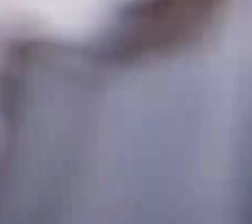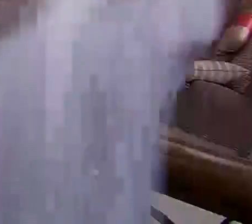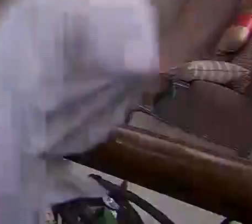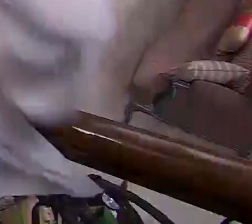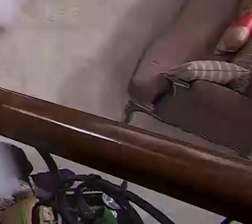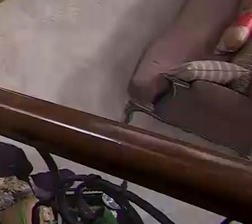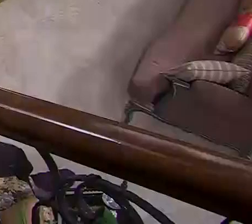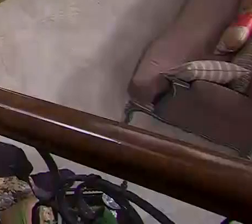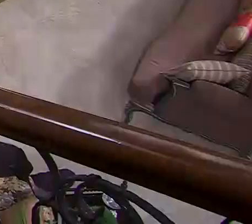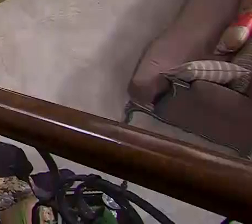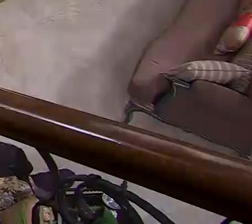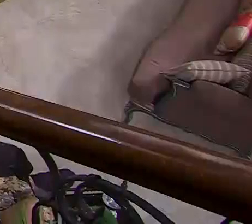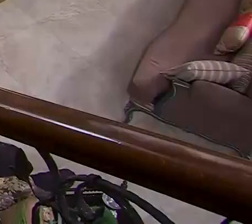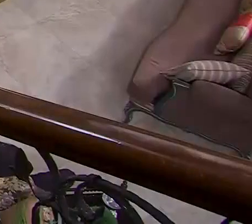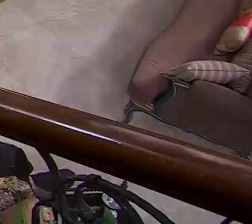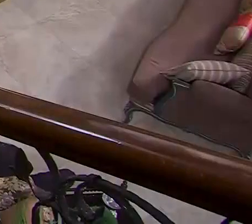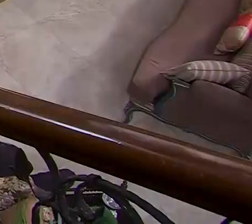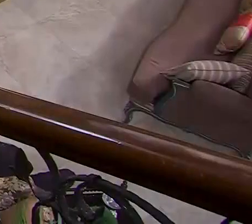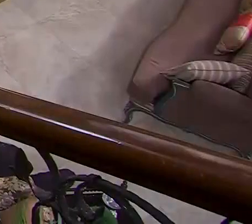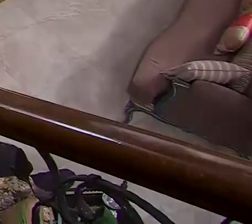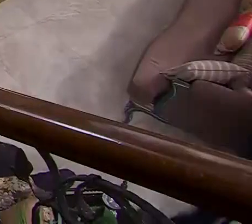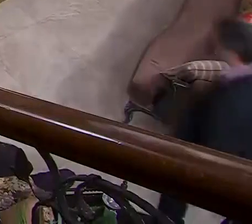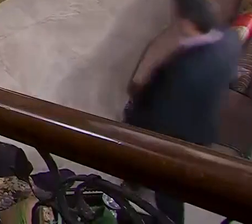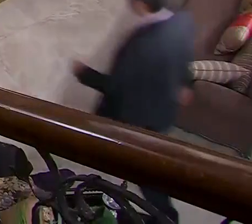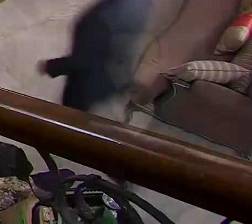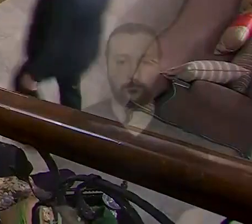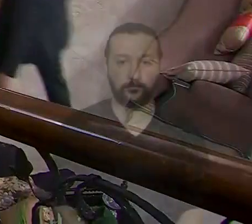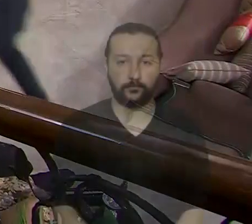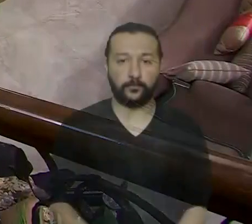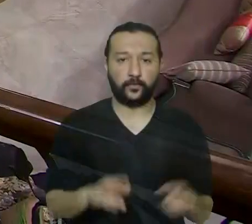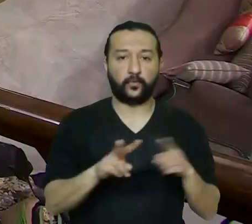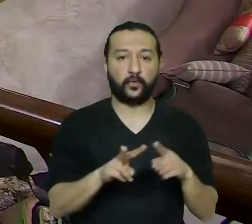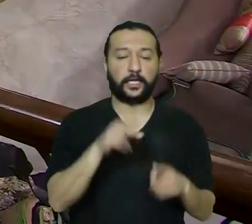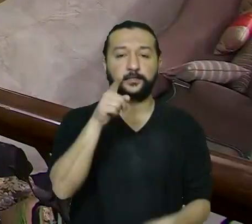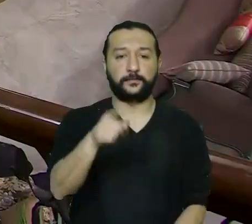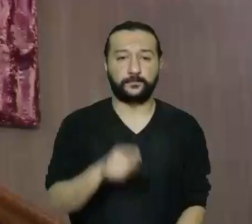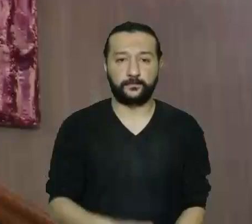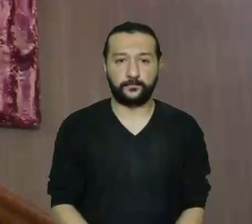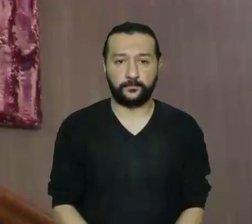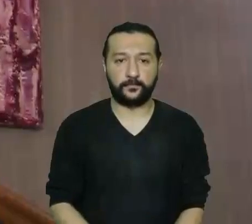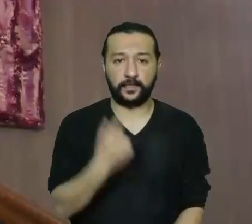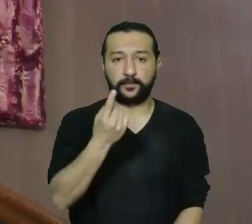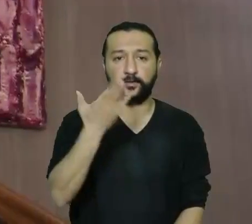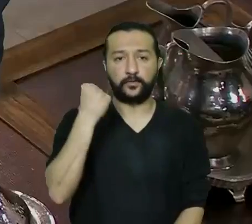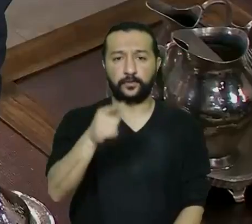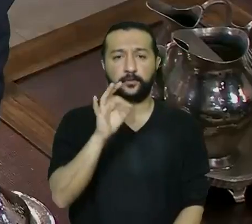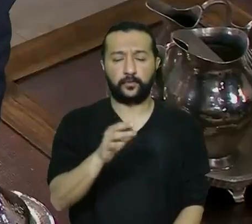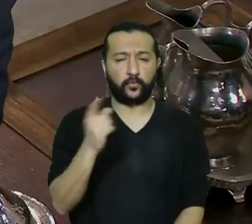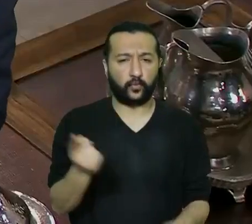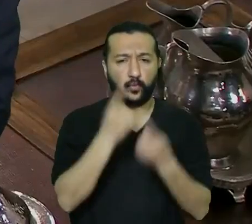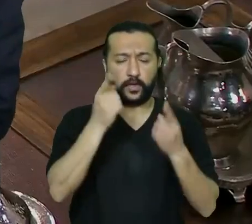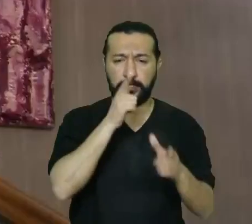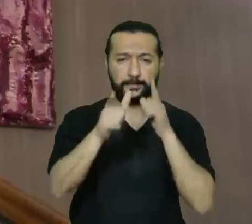Serpil üst kattan salona iniyor. Ahşap merdivenlerin kenarlarında ferfoje korkuluklar. Nurhancığım, biraz önce böyle garip